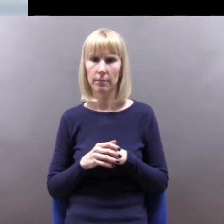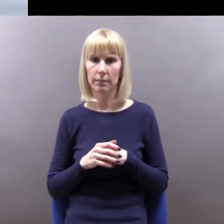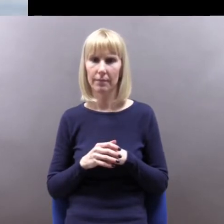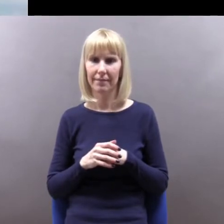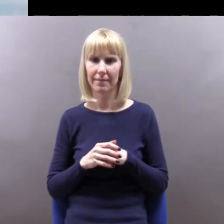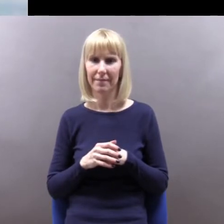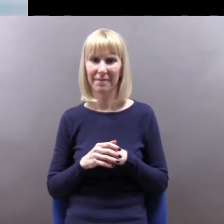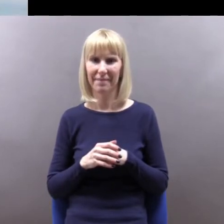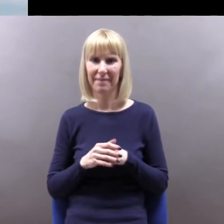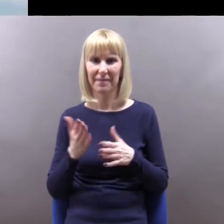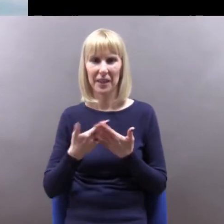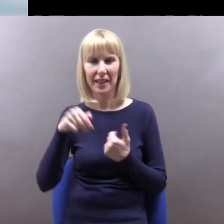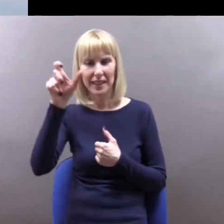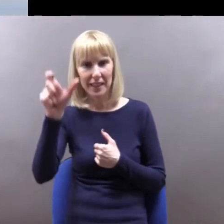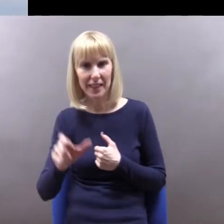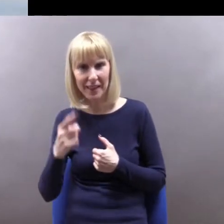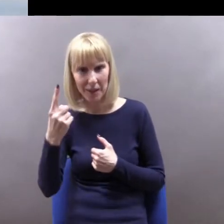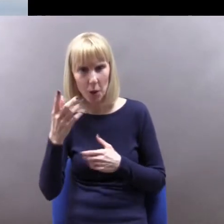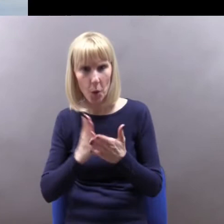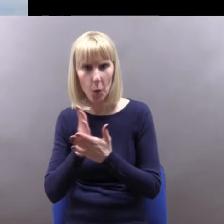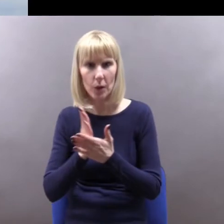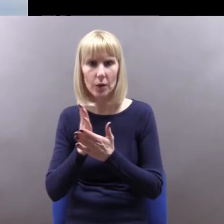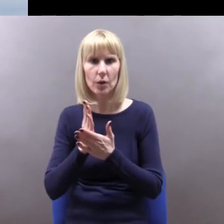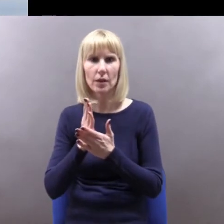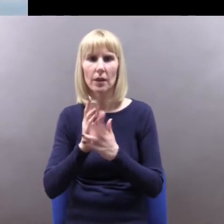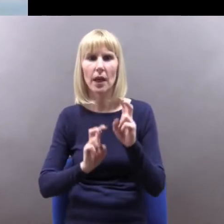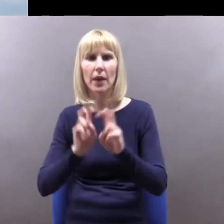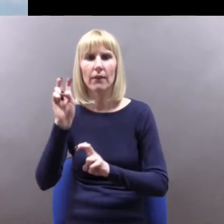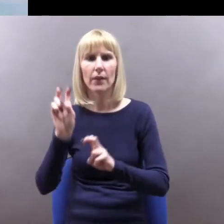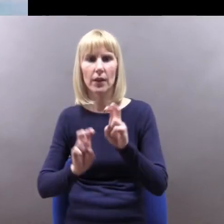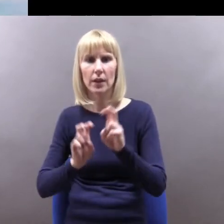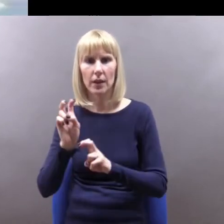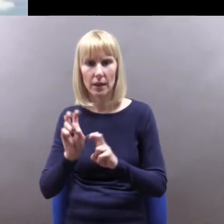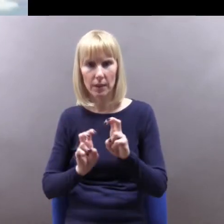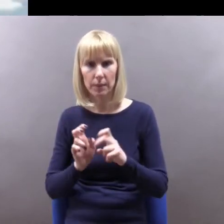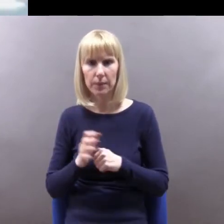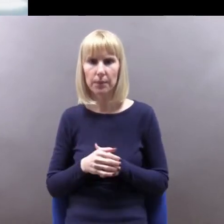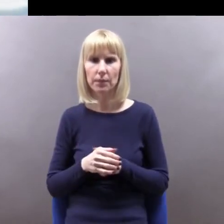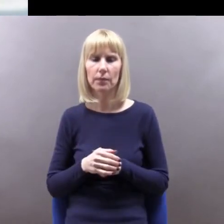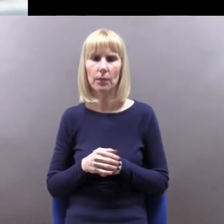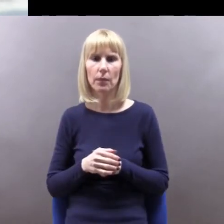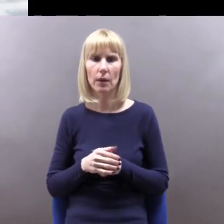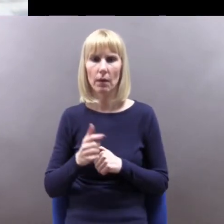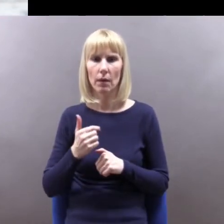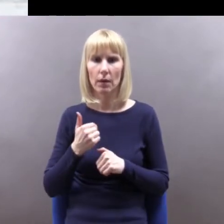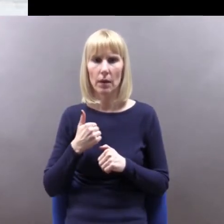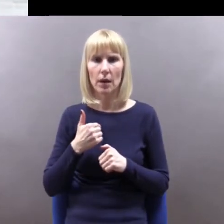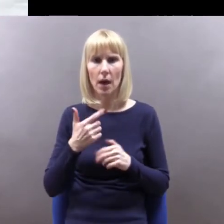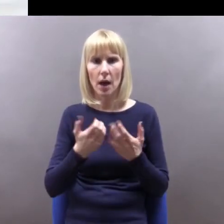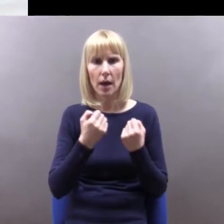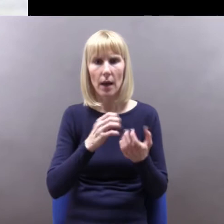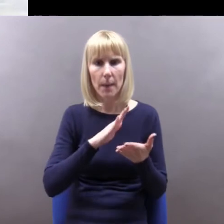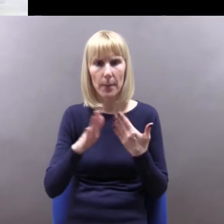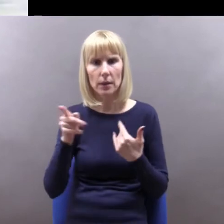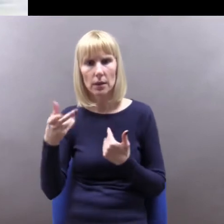Dobrze. Słuchaj, ty jesteś jedynym z nas użytkownikiem takiej windy. Tak. To jest też trochę tak, że no ja nie muszę, bo ja sobie